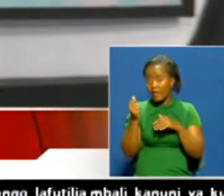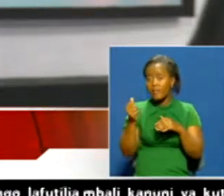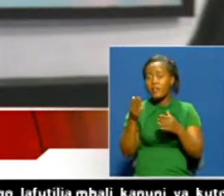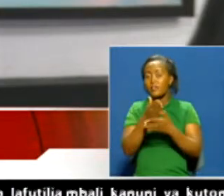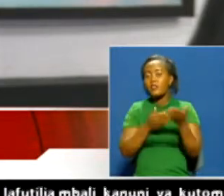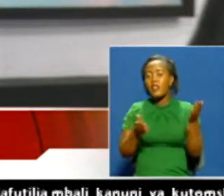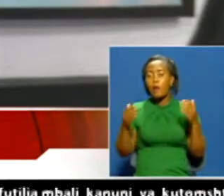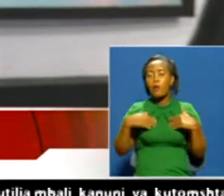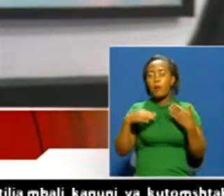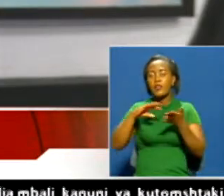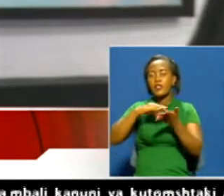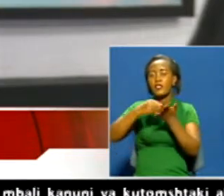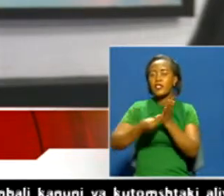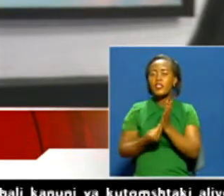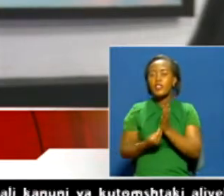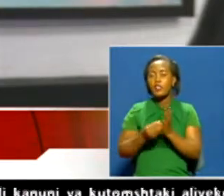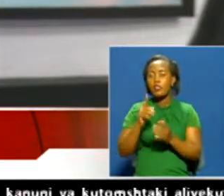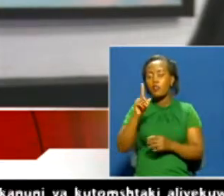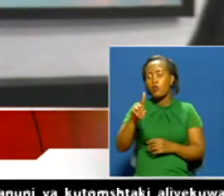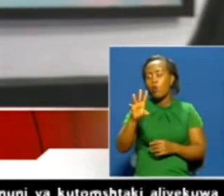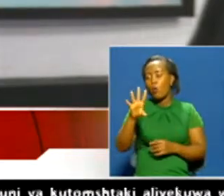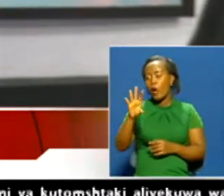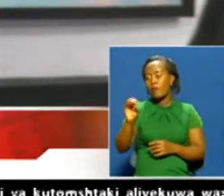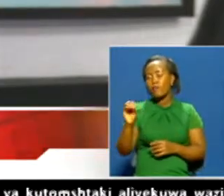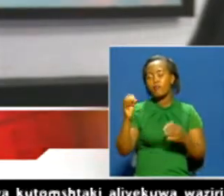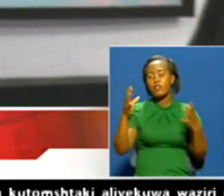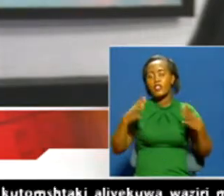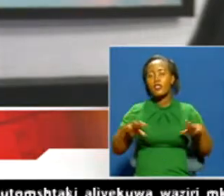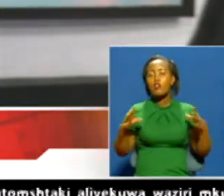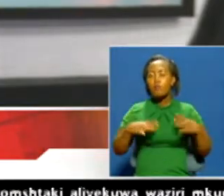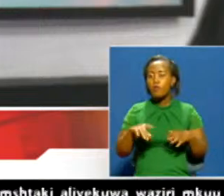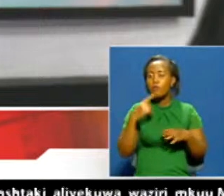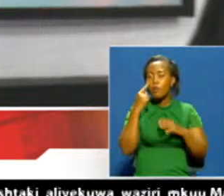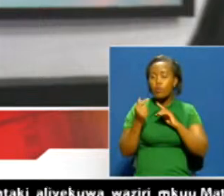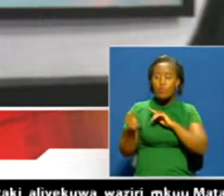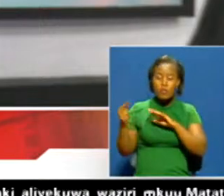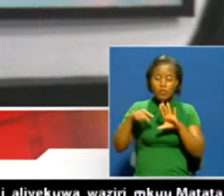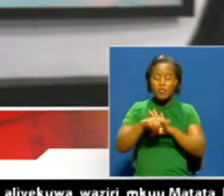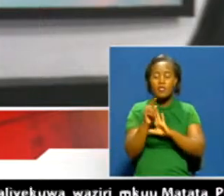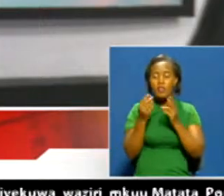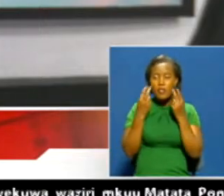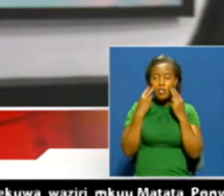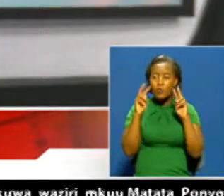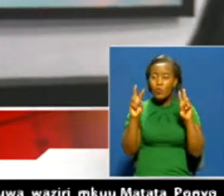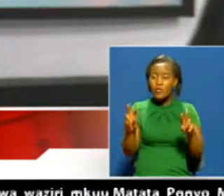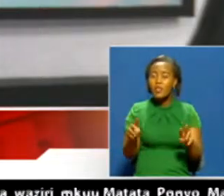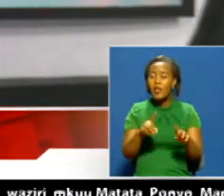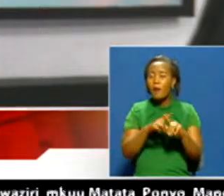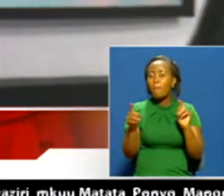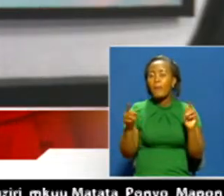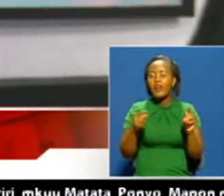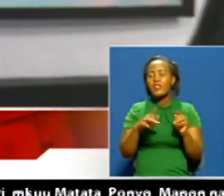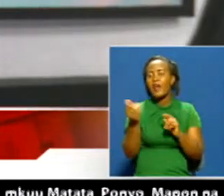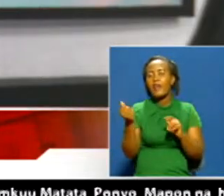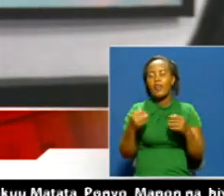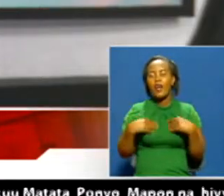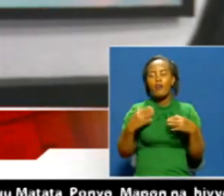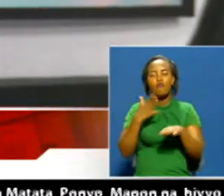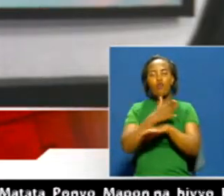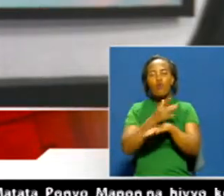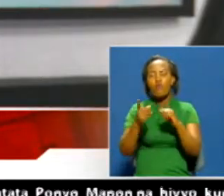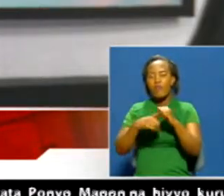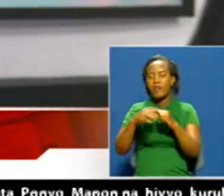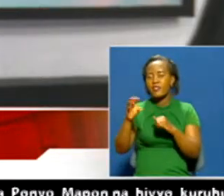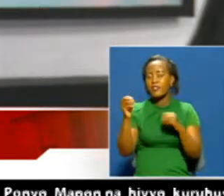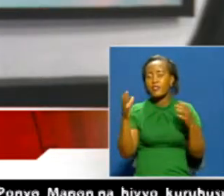watu 125 ambao wataweza kutizama mchuano huo, ili hali mashabiki ambao wamejitokeza ni 1060. Kwa hivyo ni habari